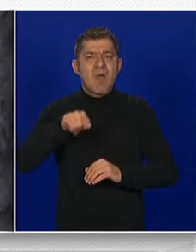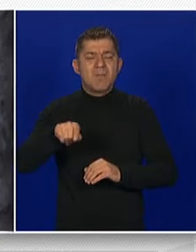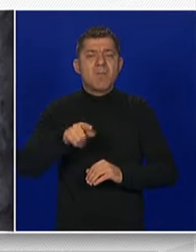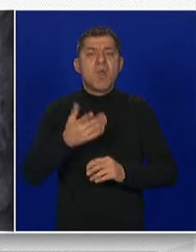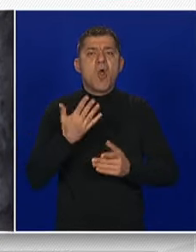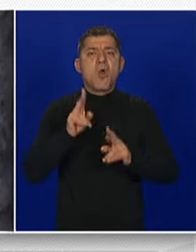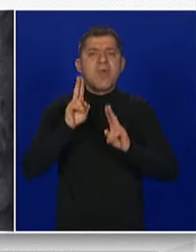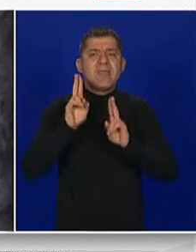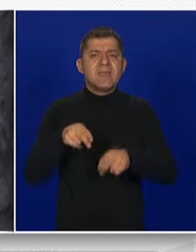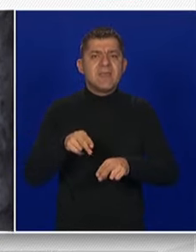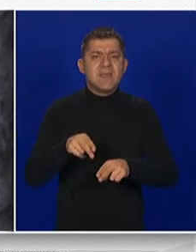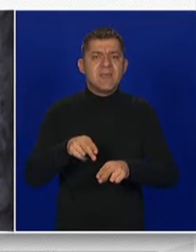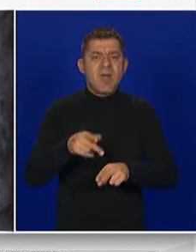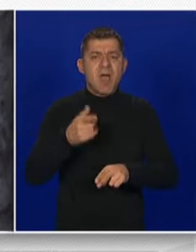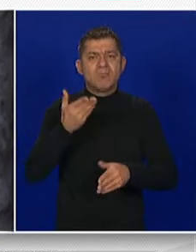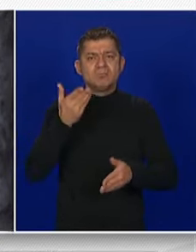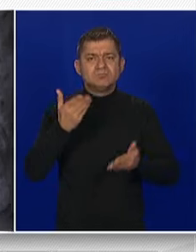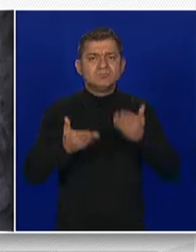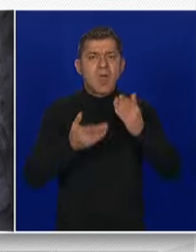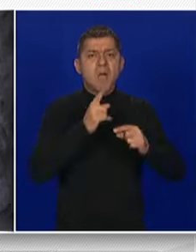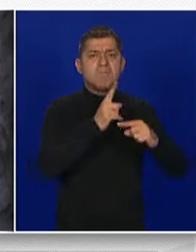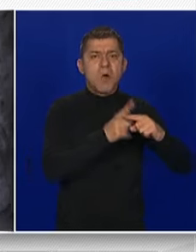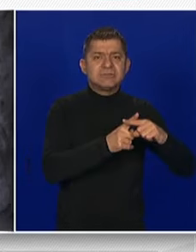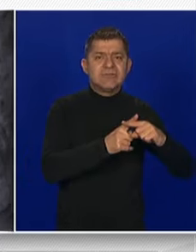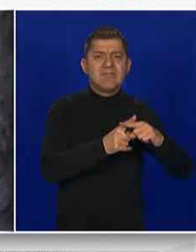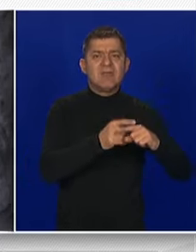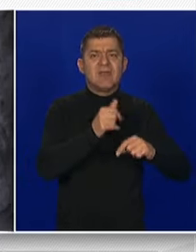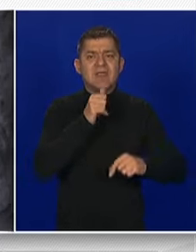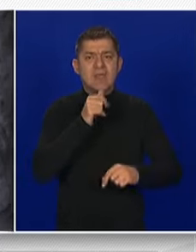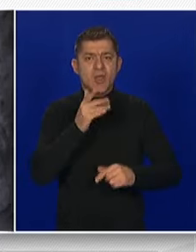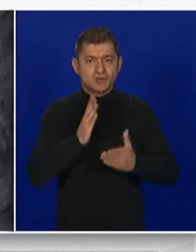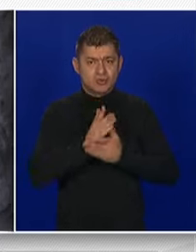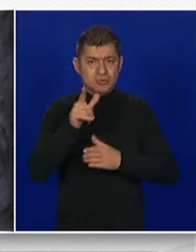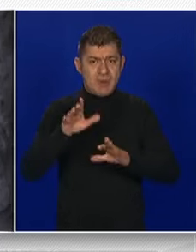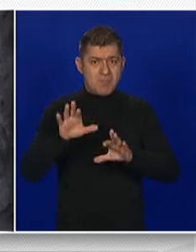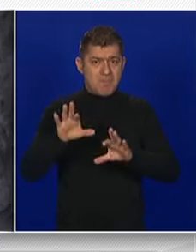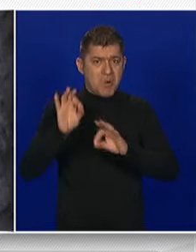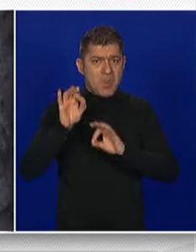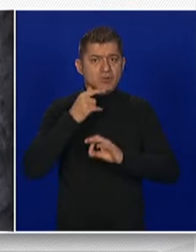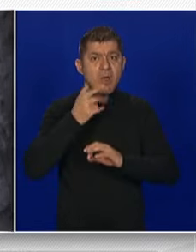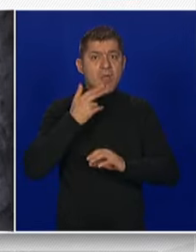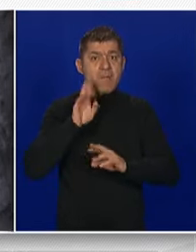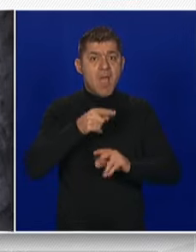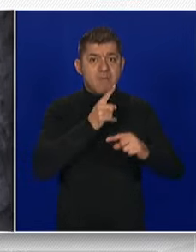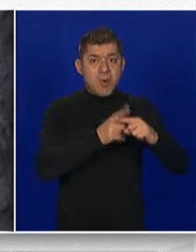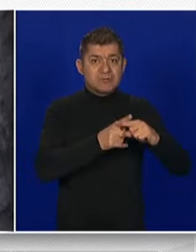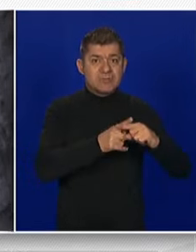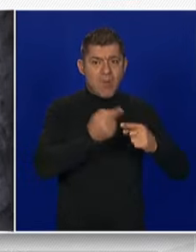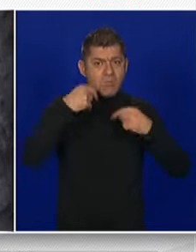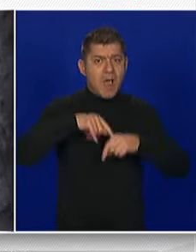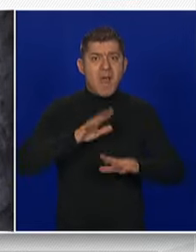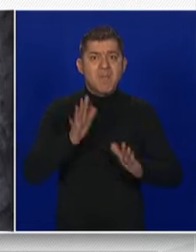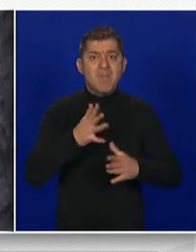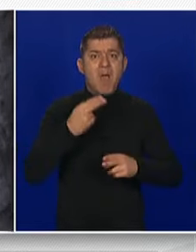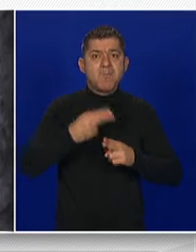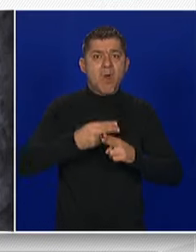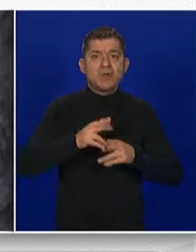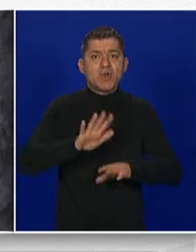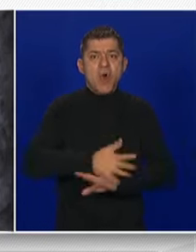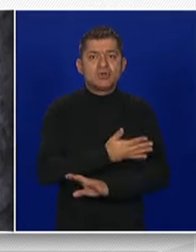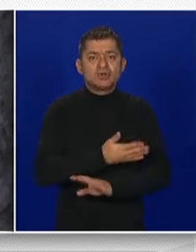je prevalencija pozitivnih i da se ukoliko se pronađu neki koji su pozitivni, da ih se hitno izolira i njihovi